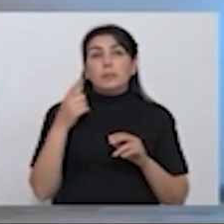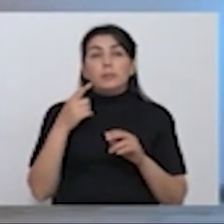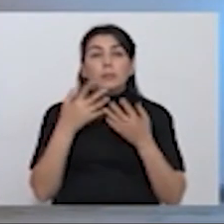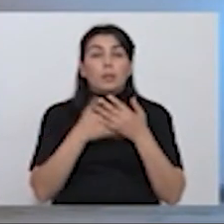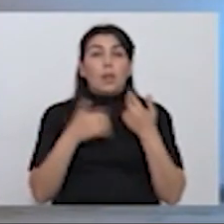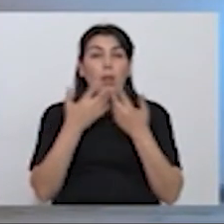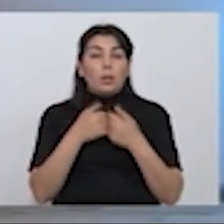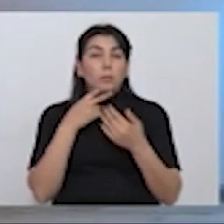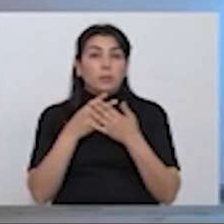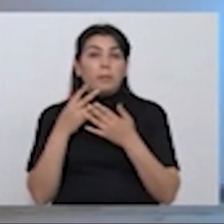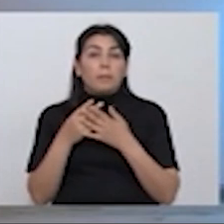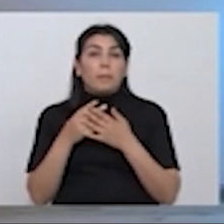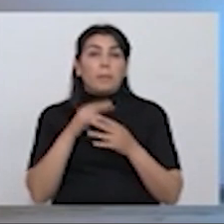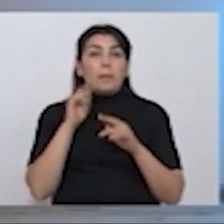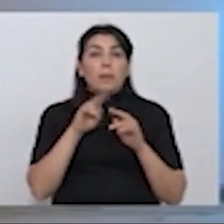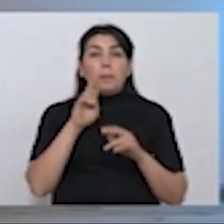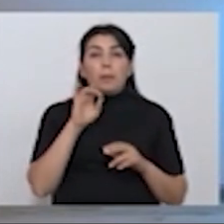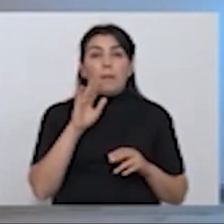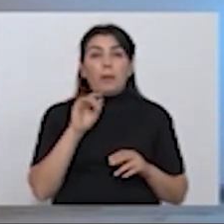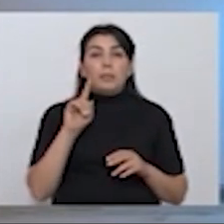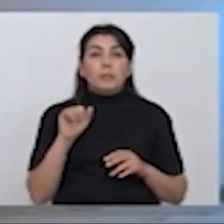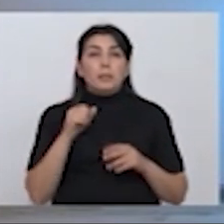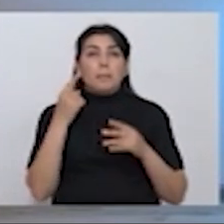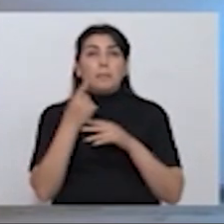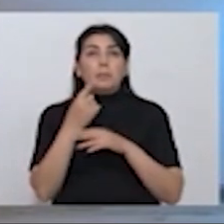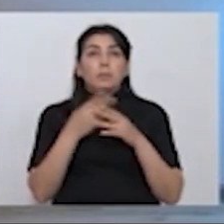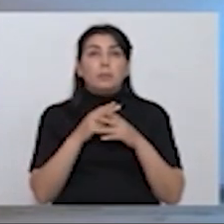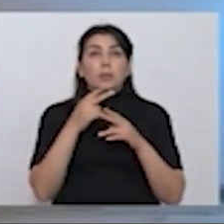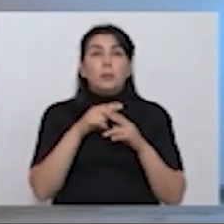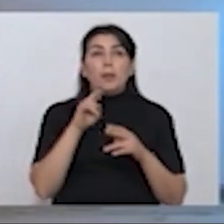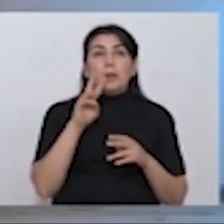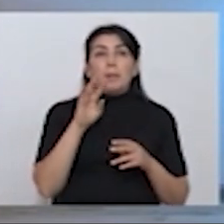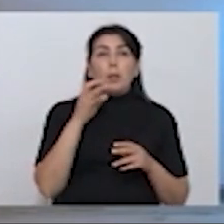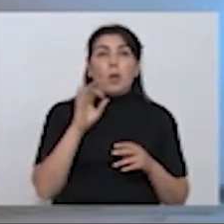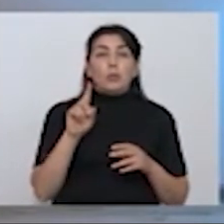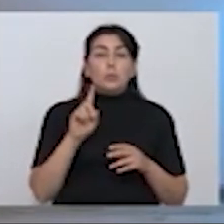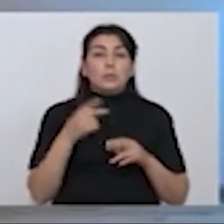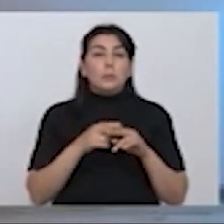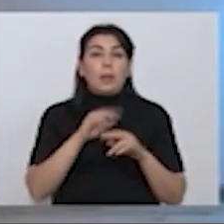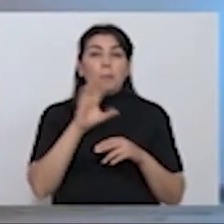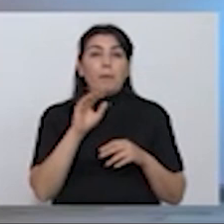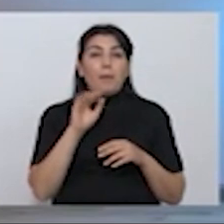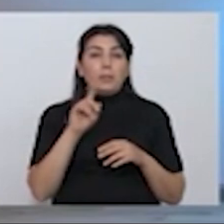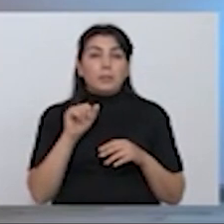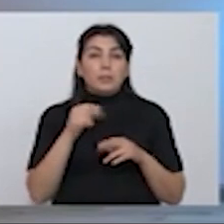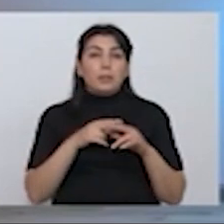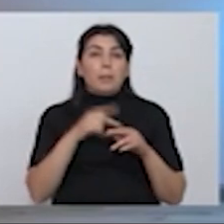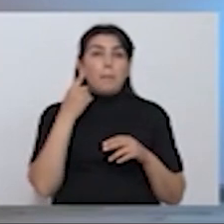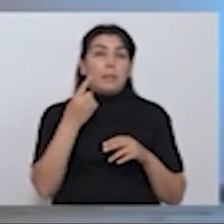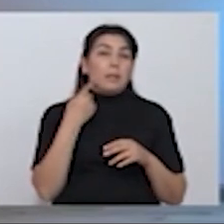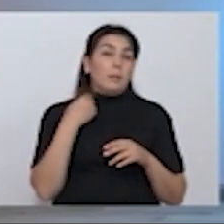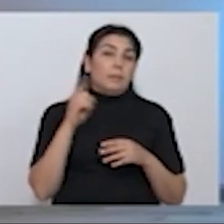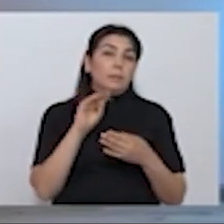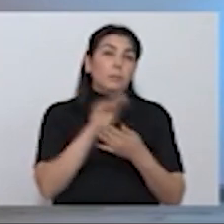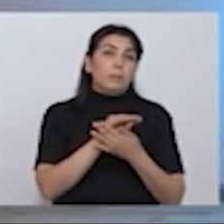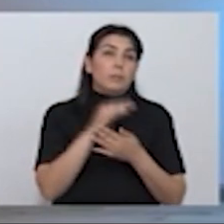ko'rib chiqamiz. Dastlab profaza 1dan boshlaymiz. Meyoz 1 bo'lganligi uchun hamma fazalar oldiga 1 raqami